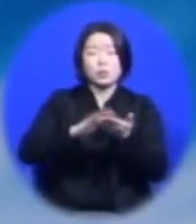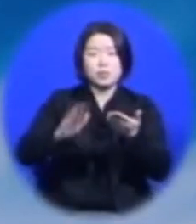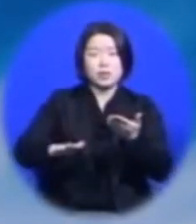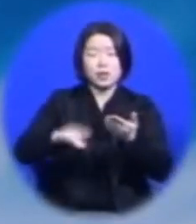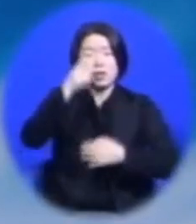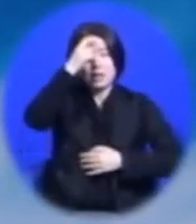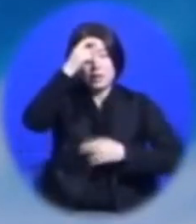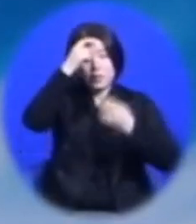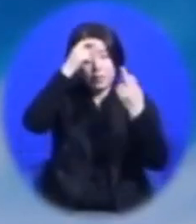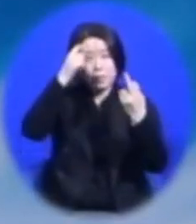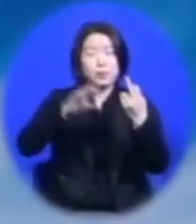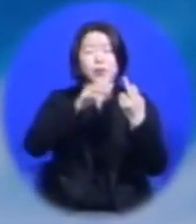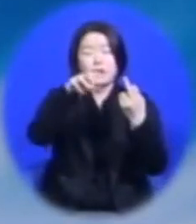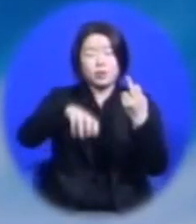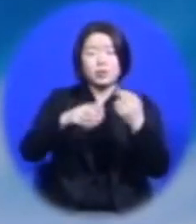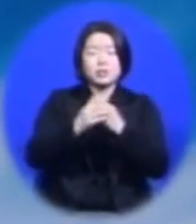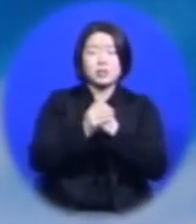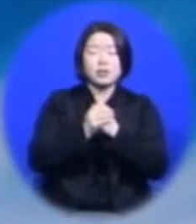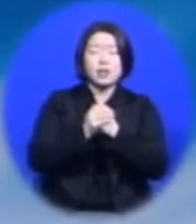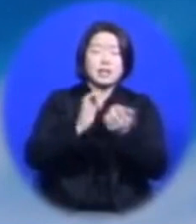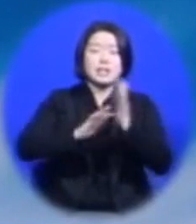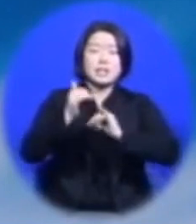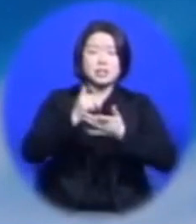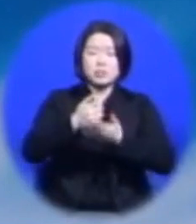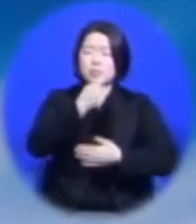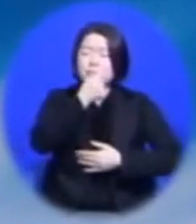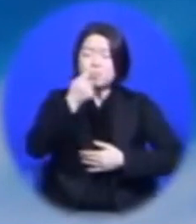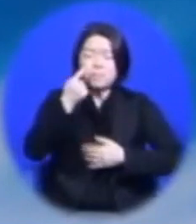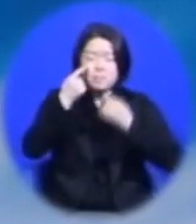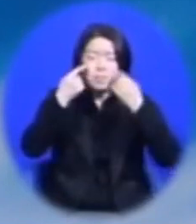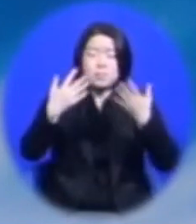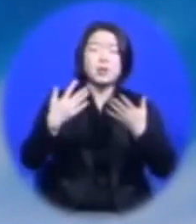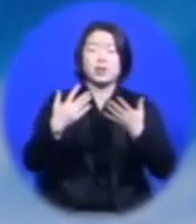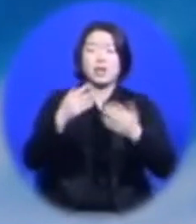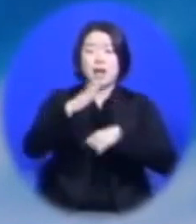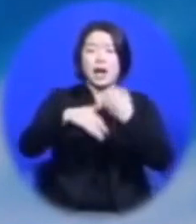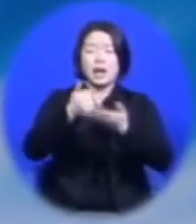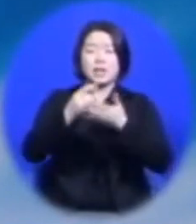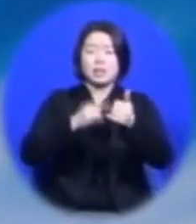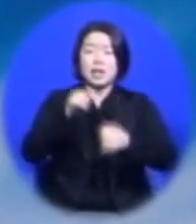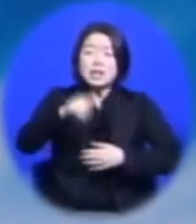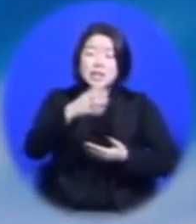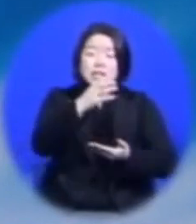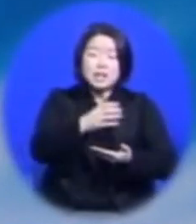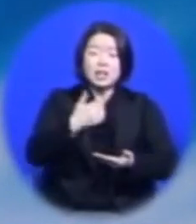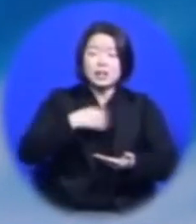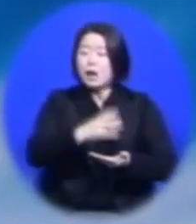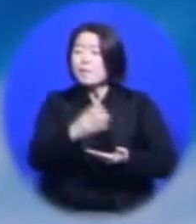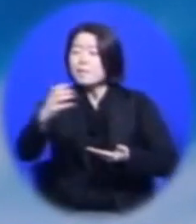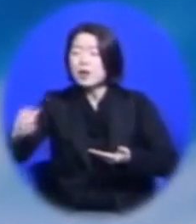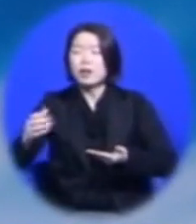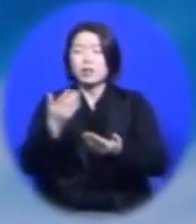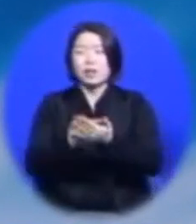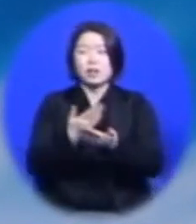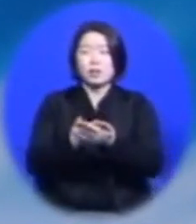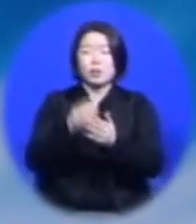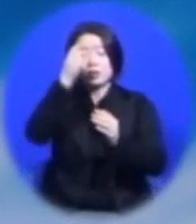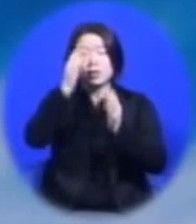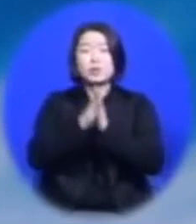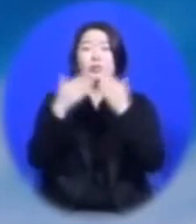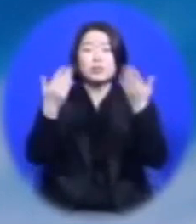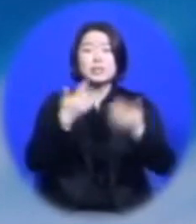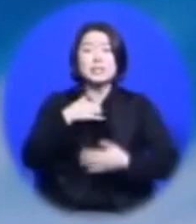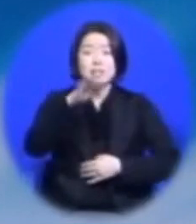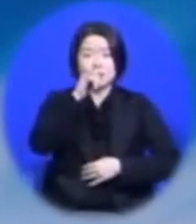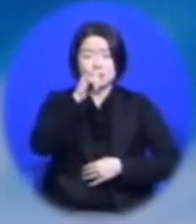동산에서 예수님은 분명히 하나님께 이 잔을 내게서 지나가게 해달라고 기도하셨어요. 예수님은